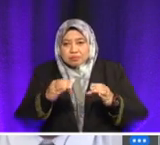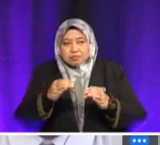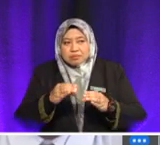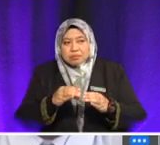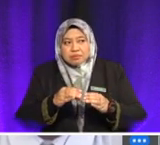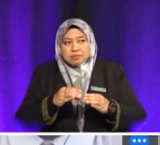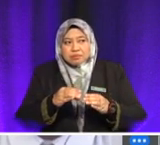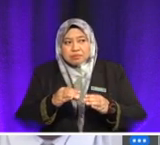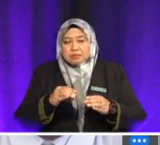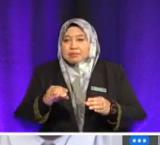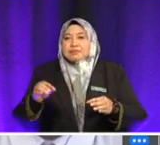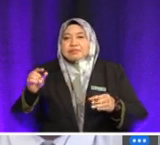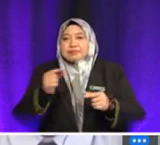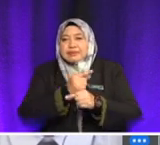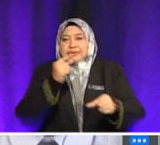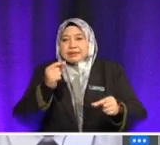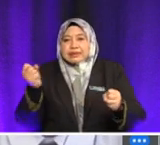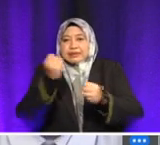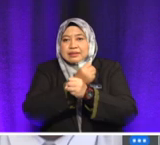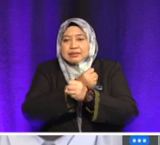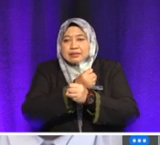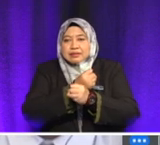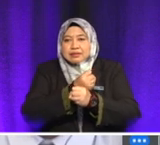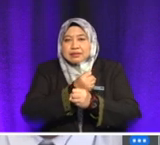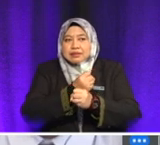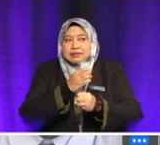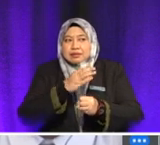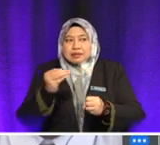membuat titik hilang ini